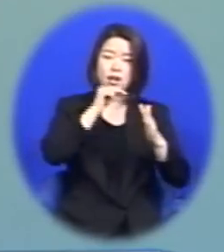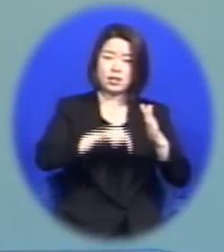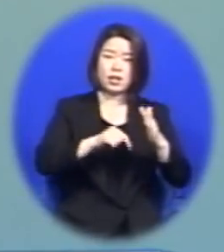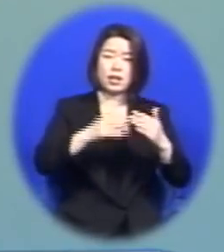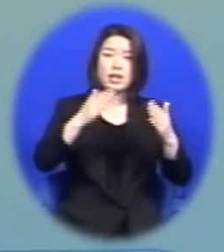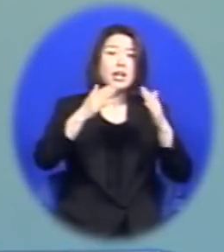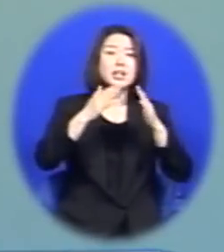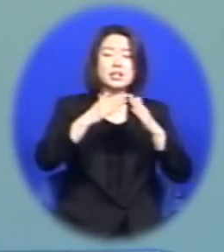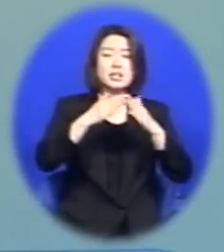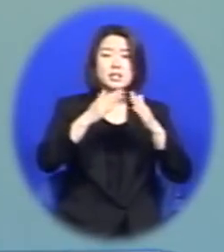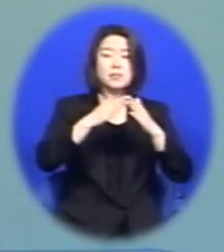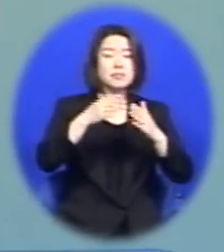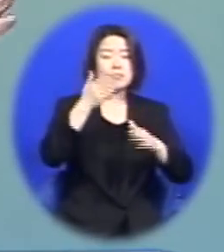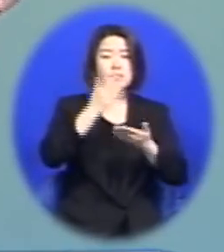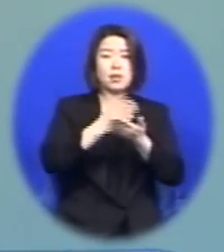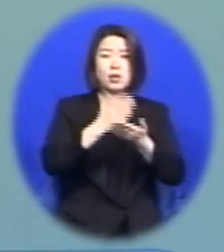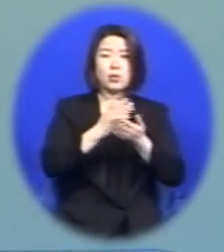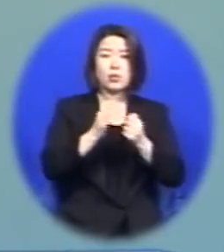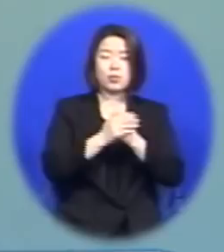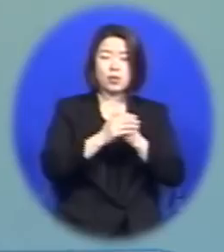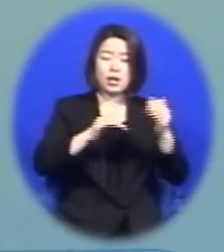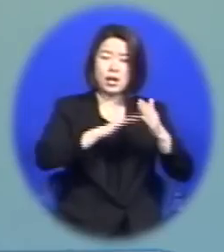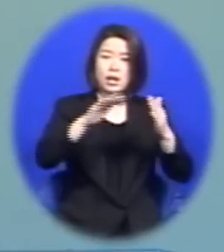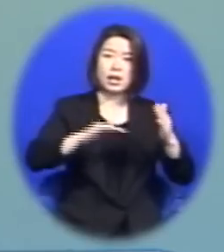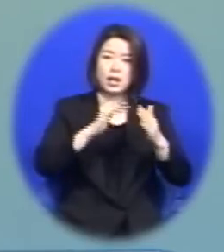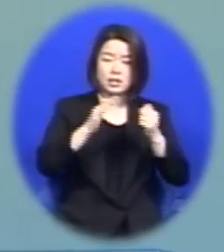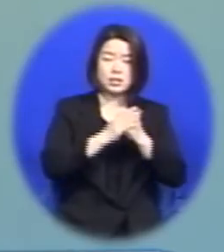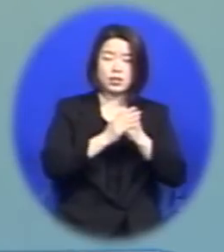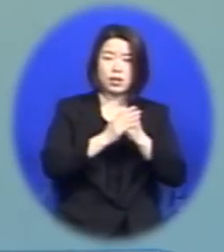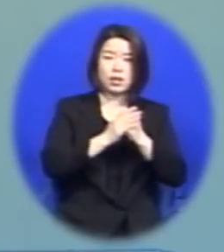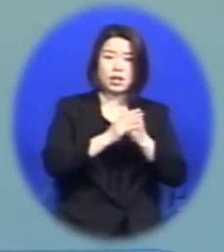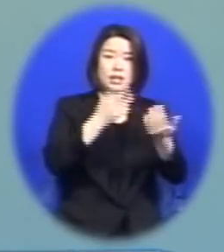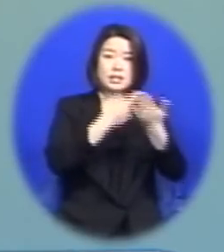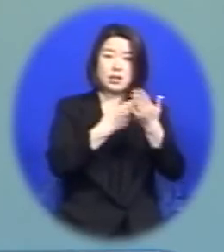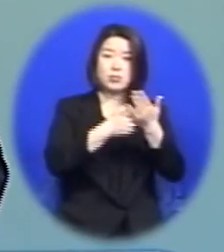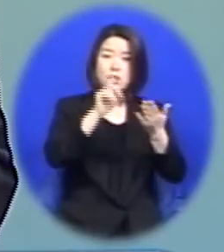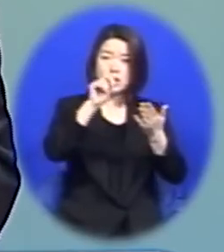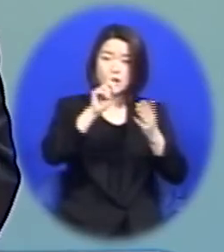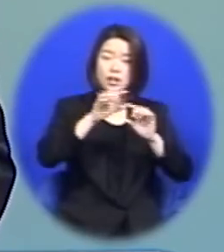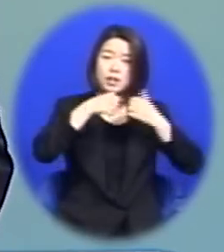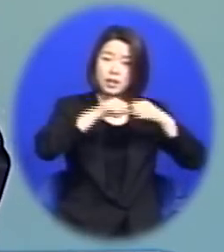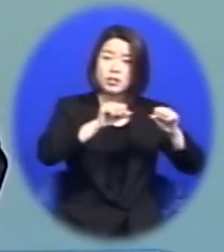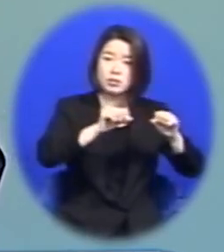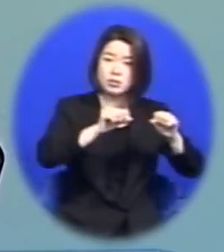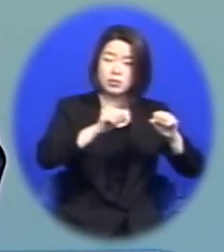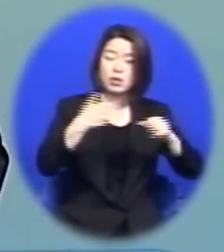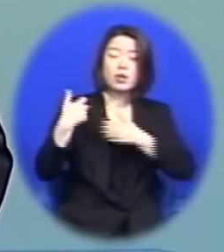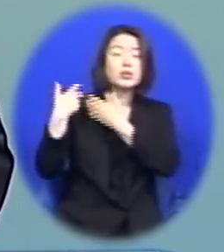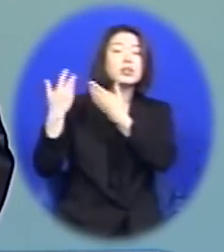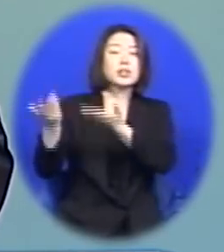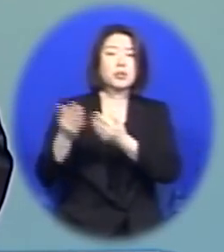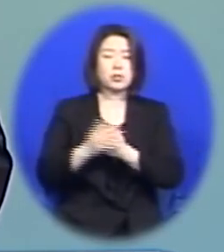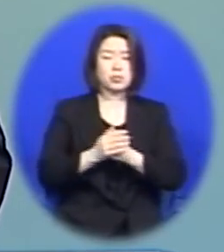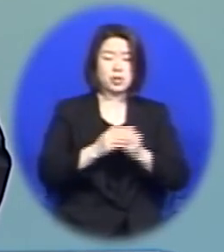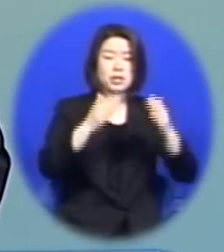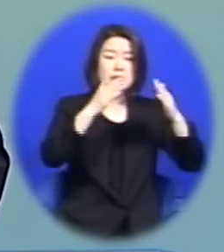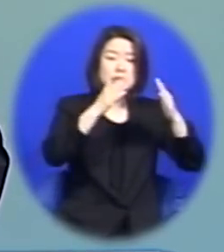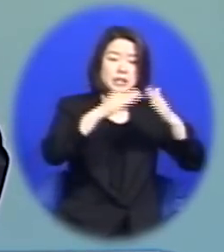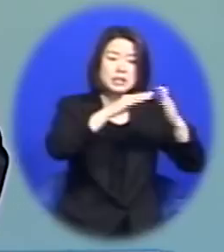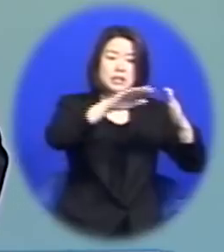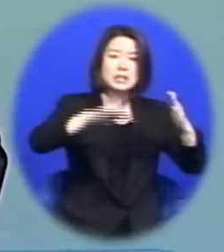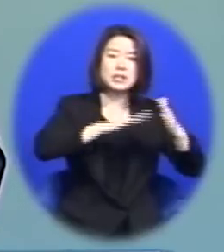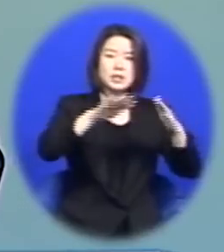집이 말고 가정의 뭐가 창문이 하나 깨졌어 이거 그냥 내버려두면 완전히 가장 다 망칩니다